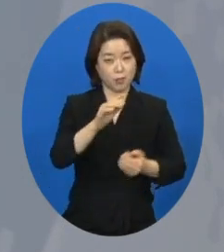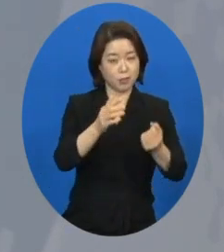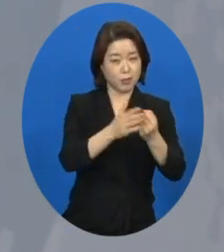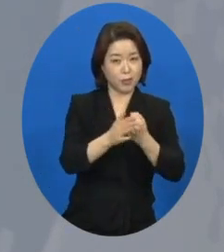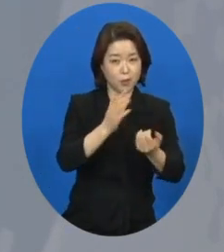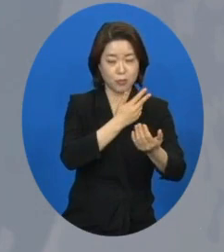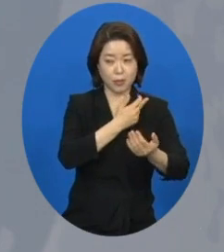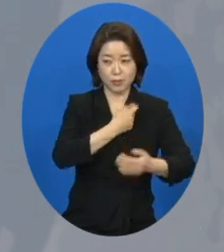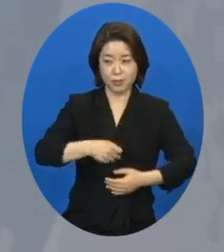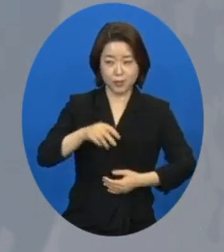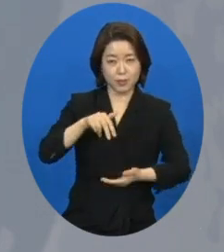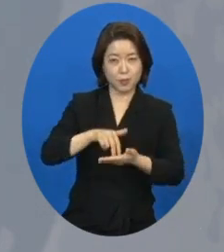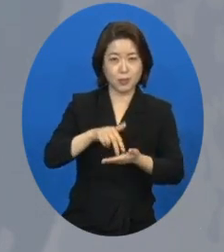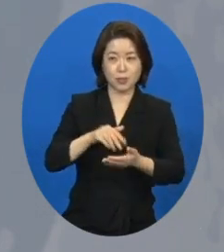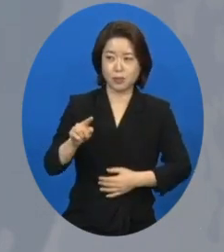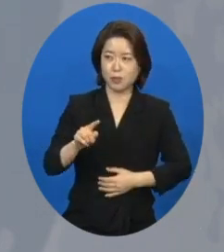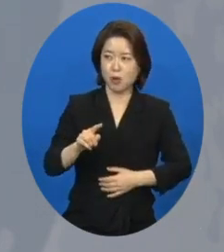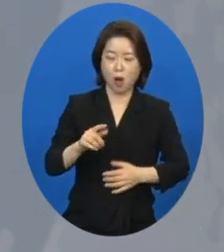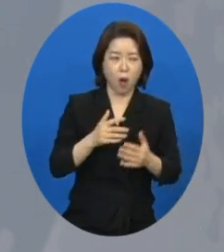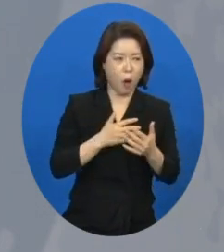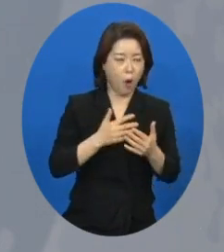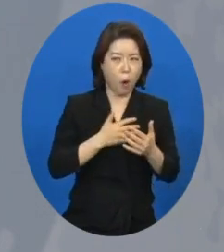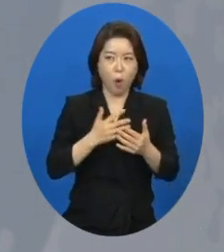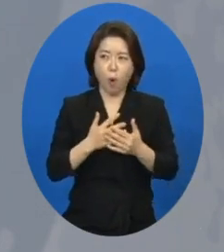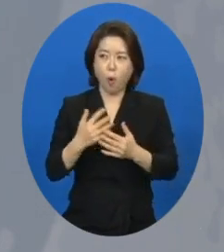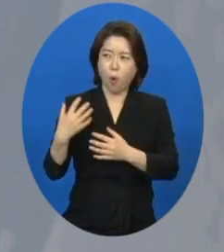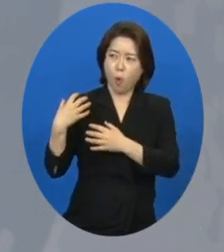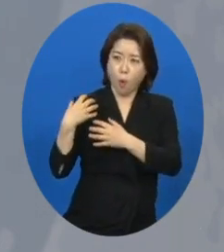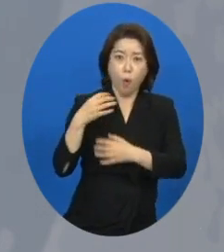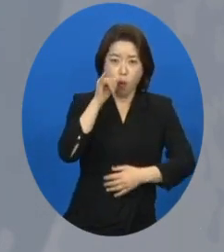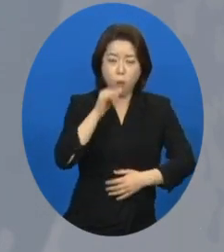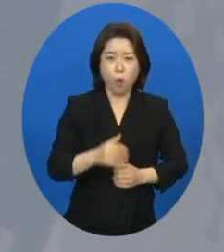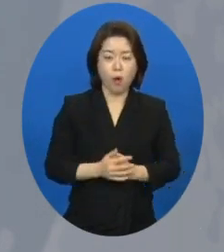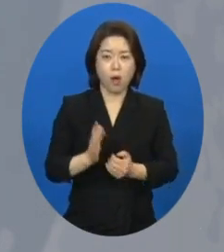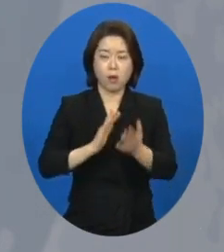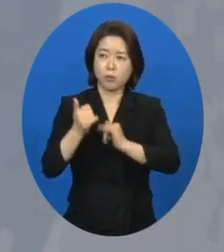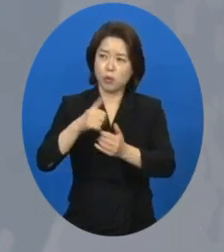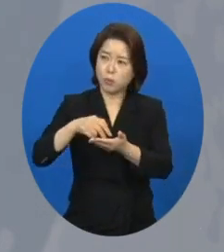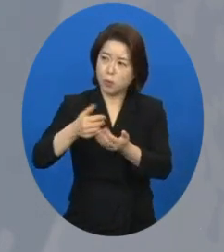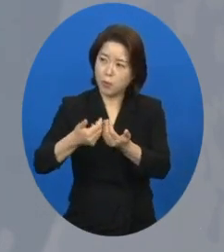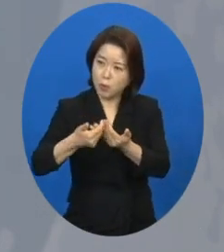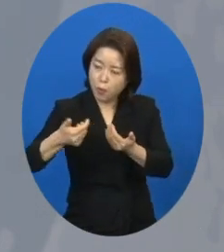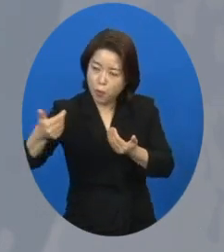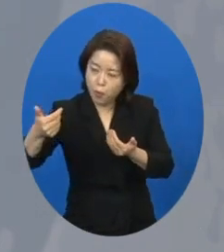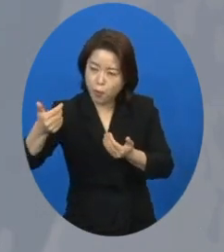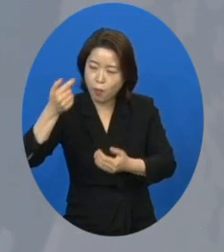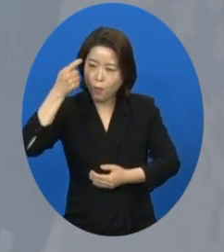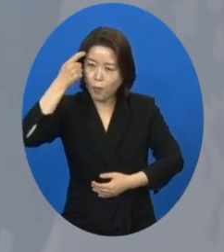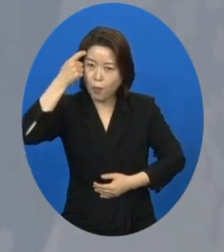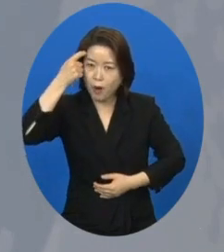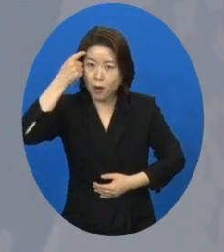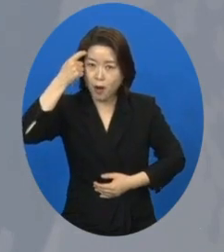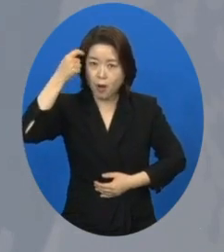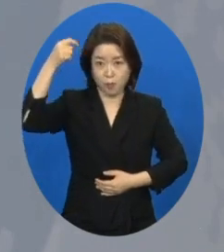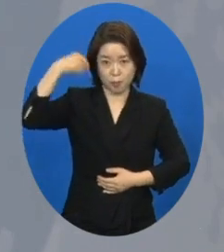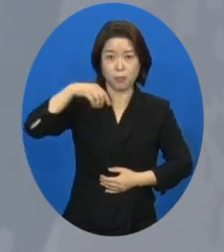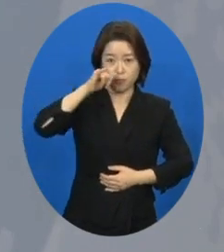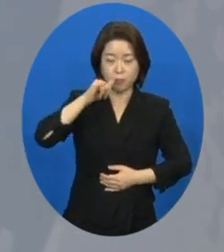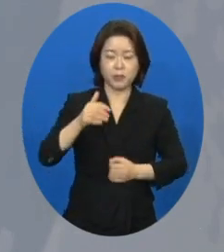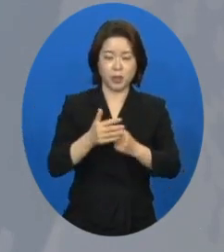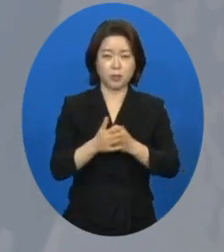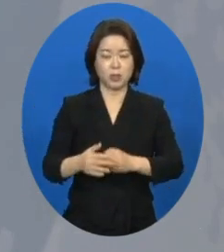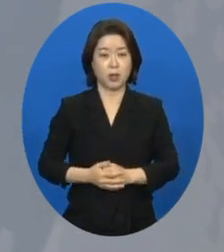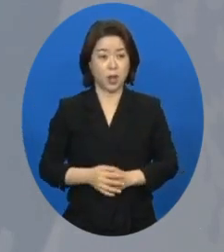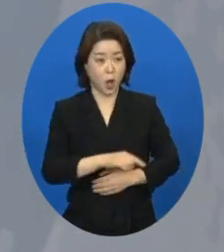제자들은 굉장히 두려움에 사로잡혔습니다. 예수님이 이제 떠나시려고 한다 그런 느낌이 든 거죠.